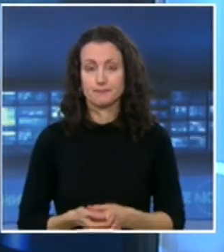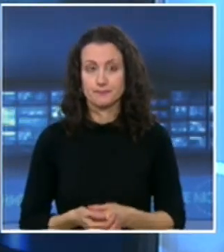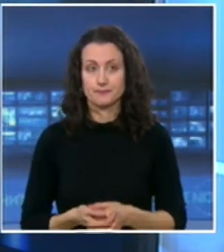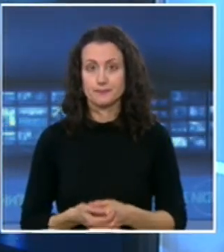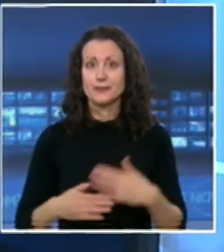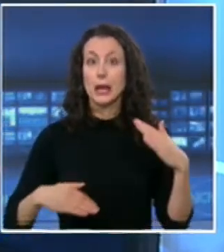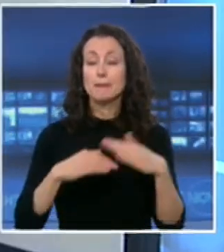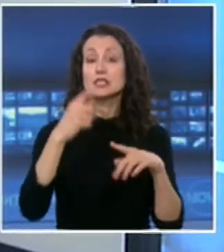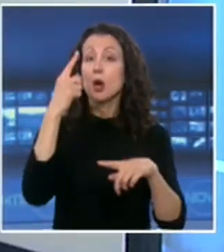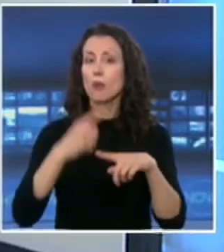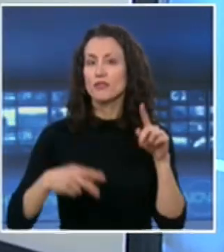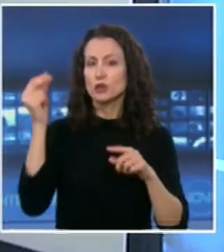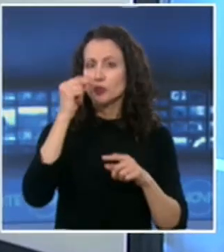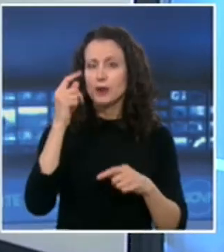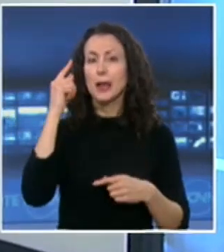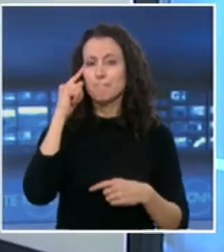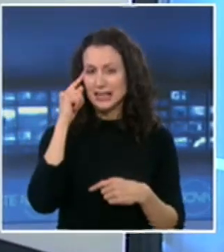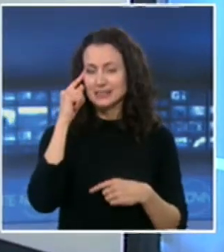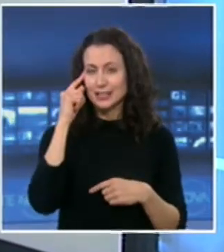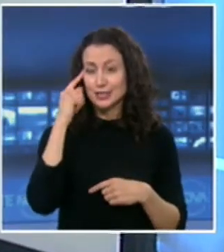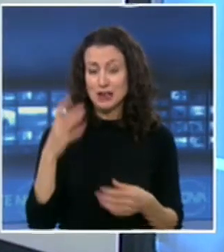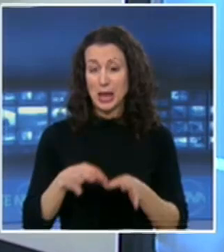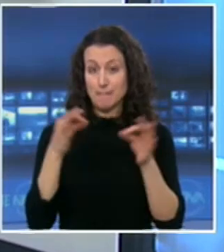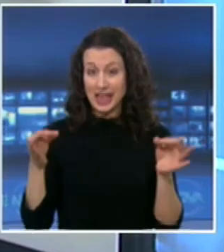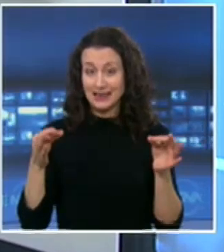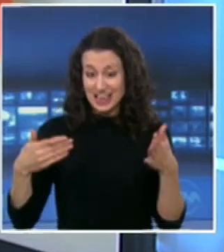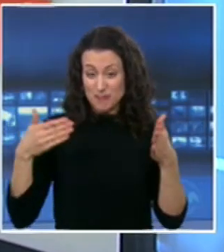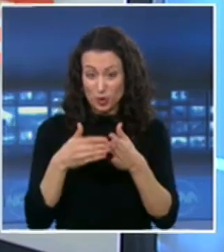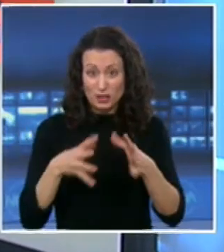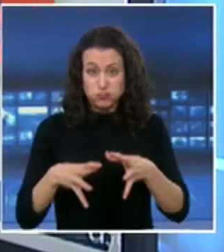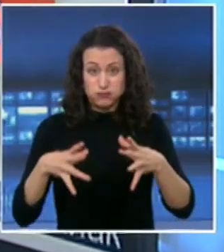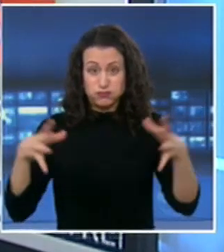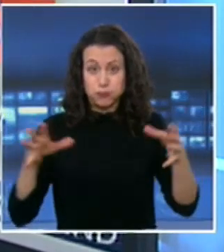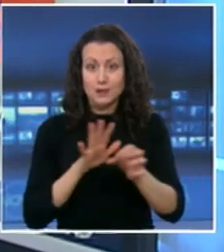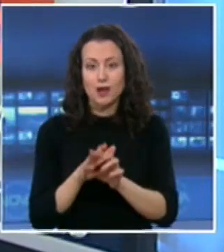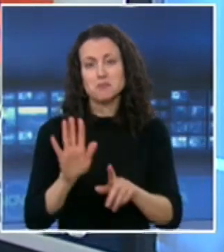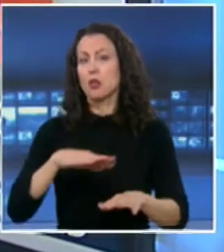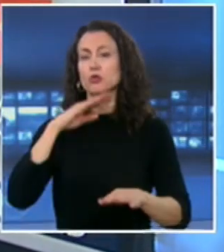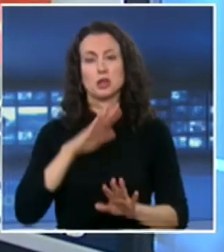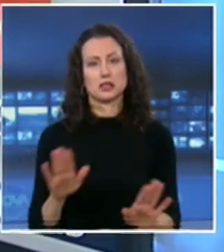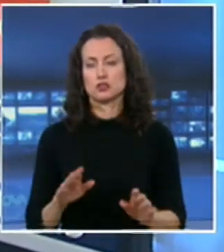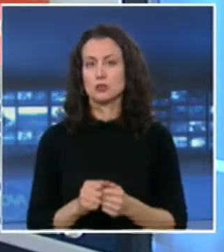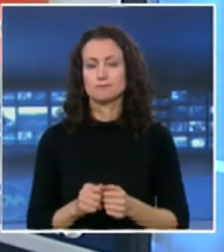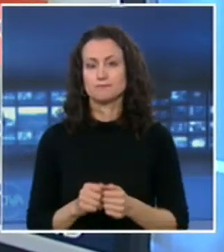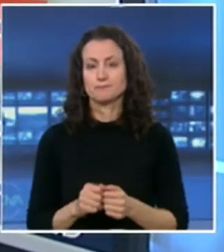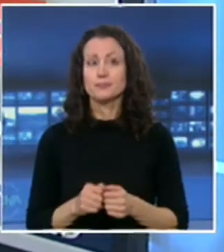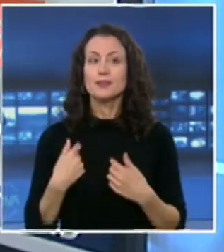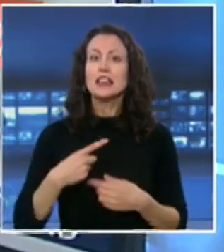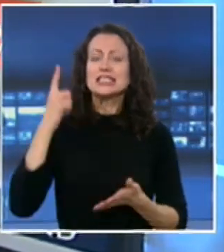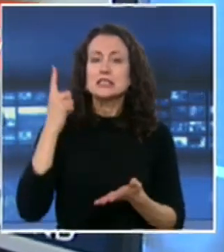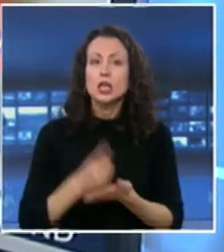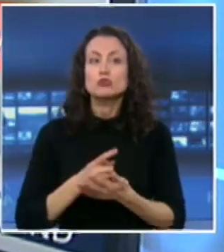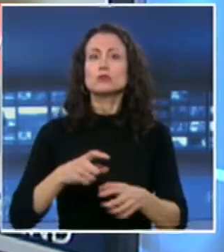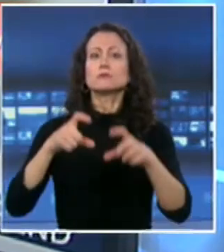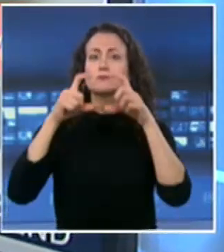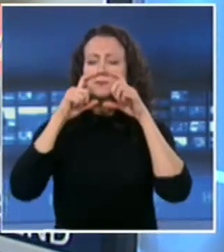Близо половината от българите смятат, че мерките срещу разпространението на COVID-19 са достатъчни. Задължителното носене на маски